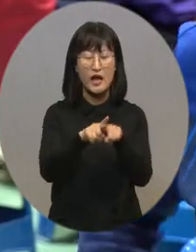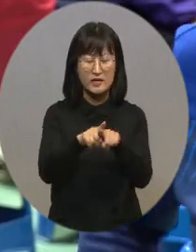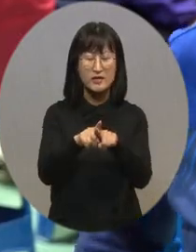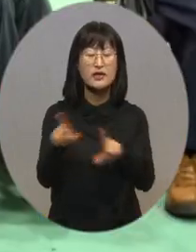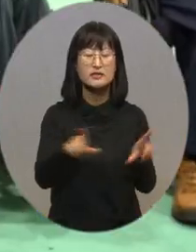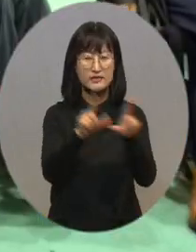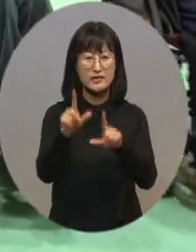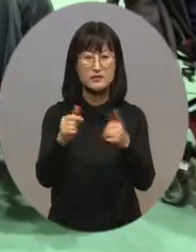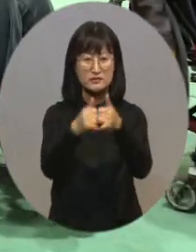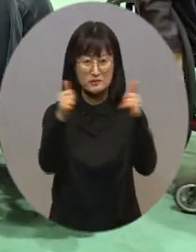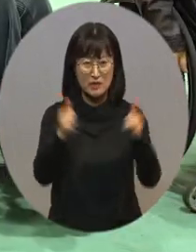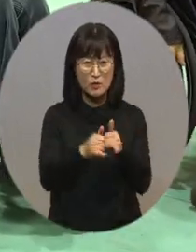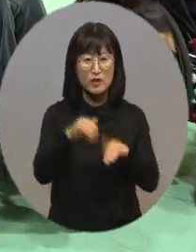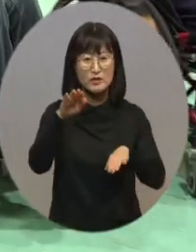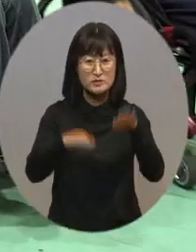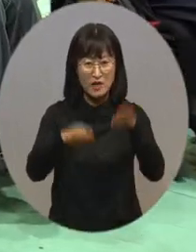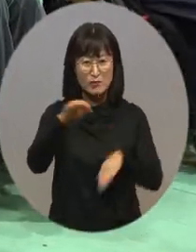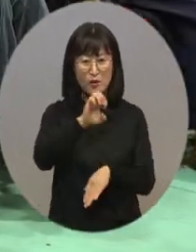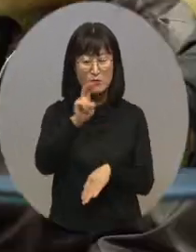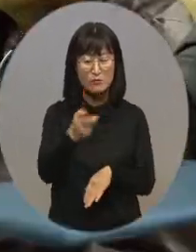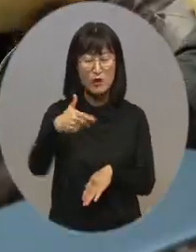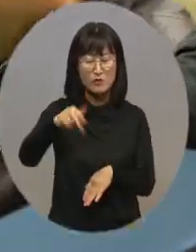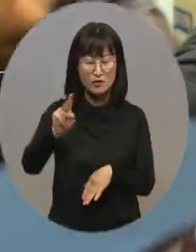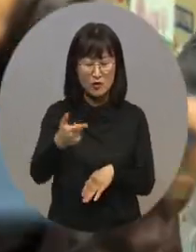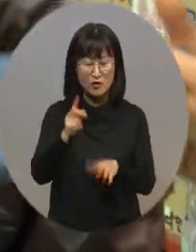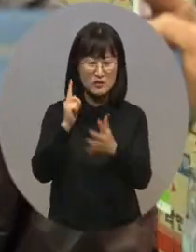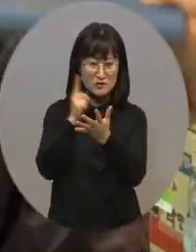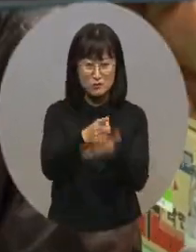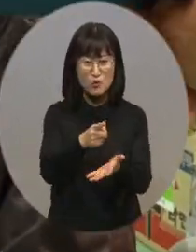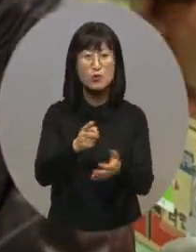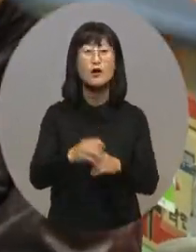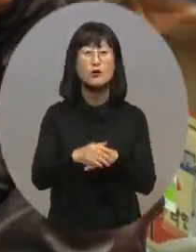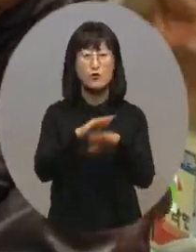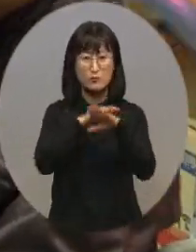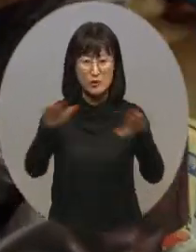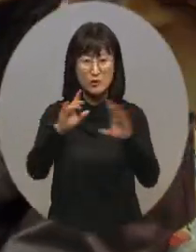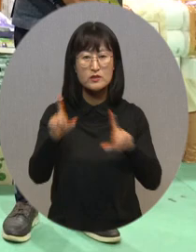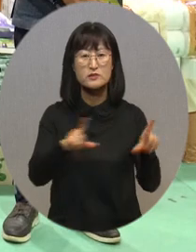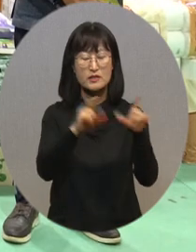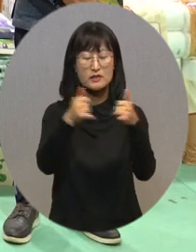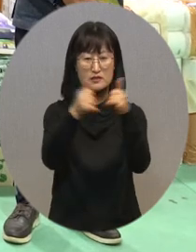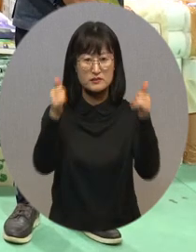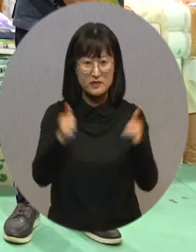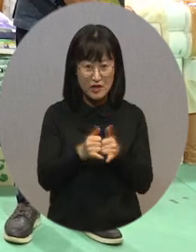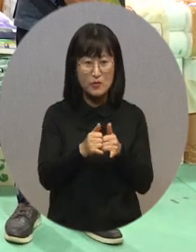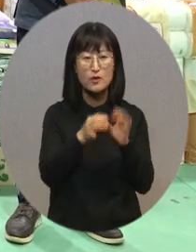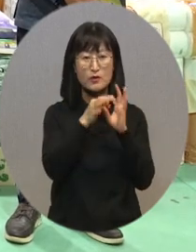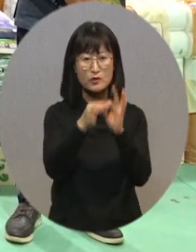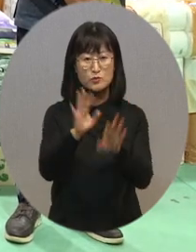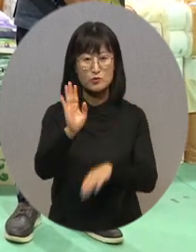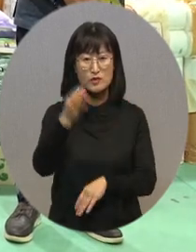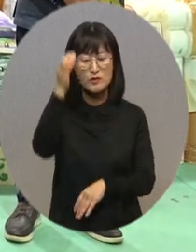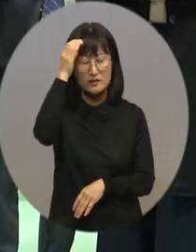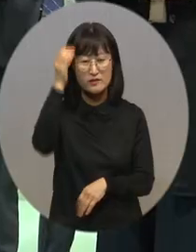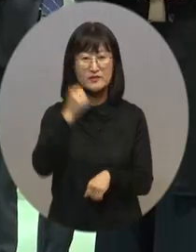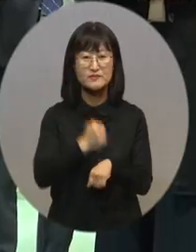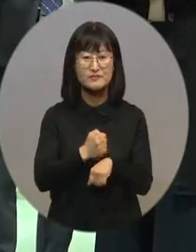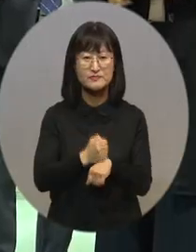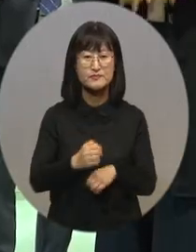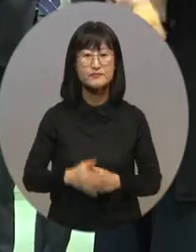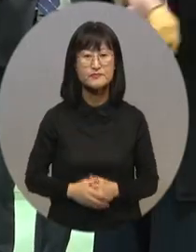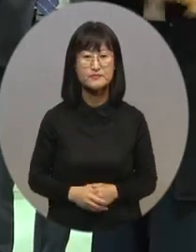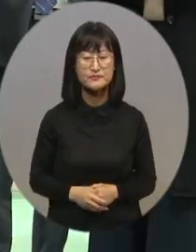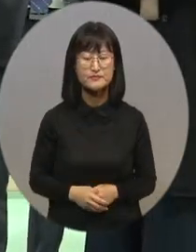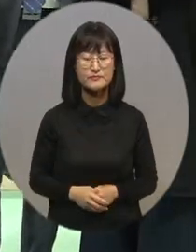사회, 차별과 편견을 극복하고 평등하게 살아가는 사회로 이어지기를 기대해 봅니다.